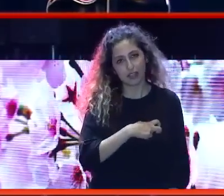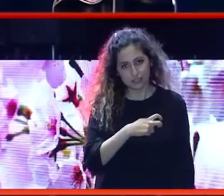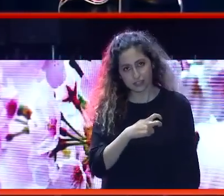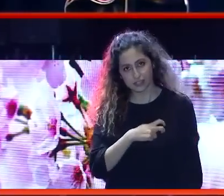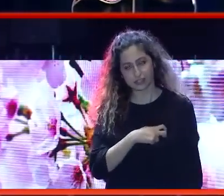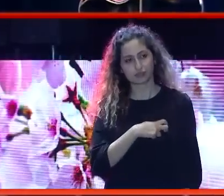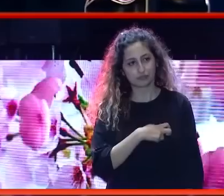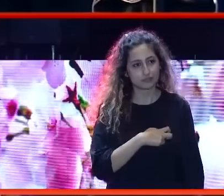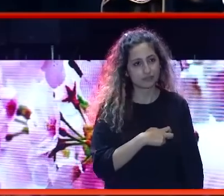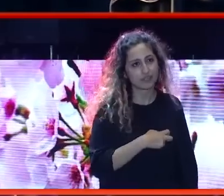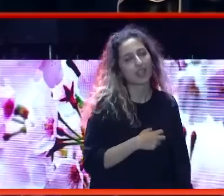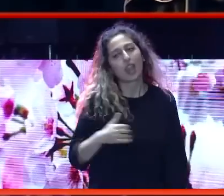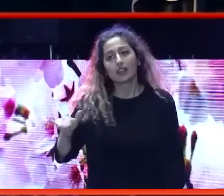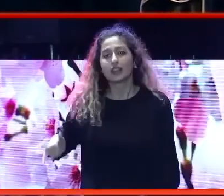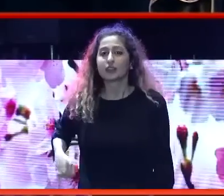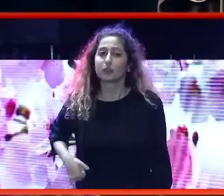aşk.